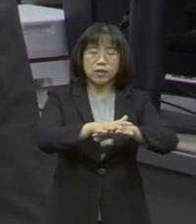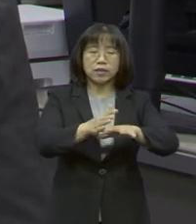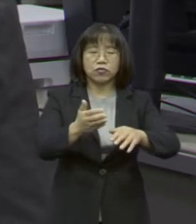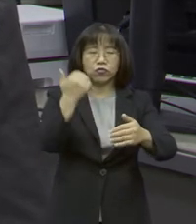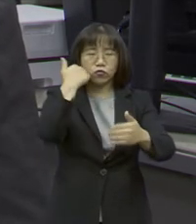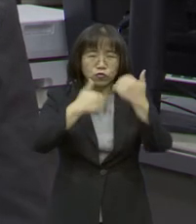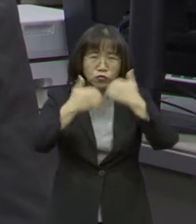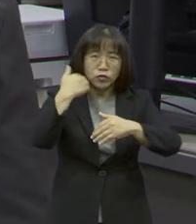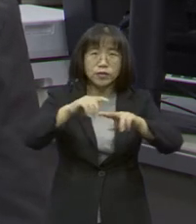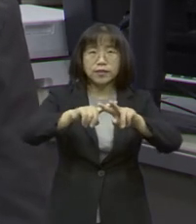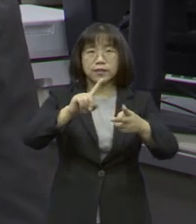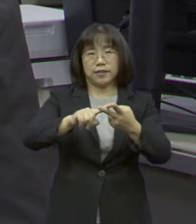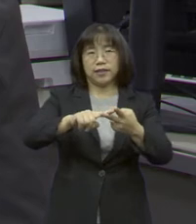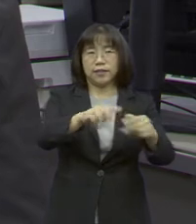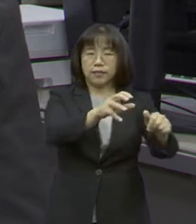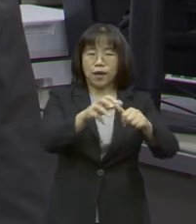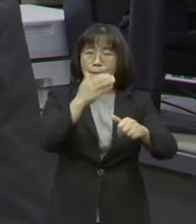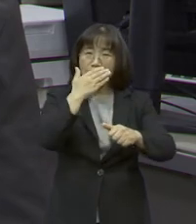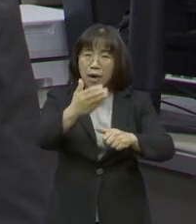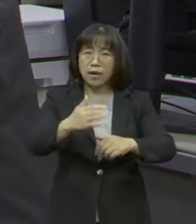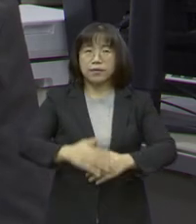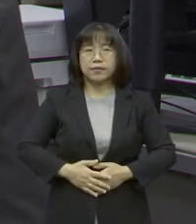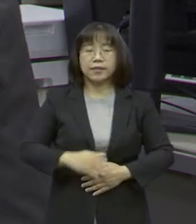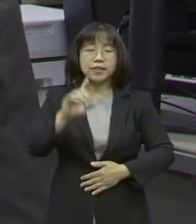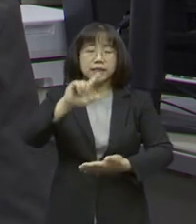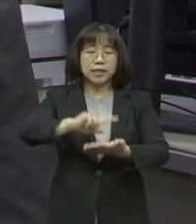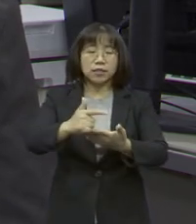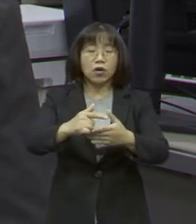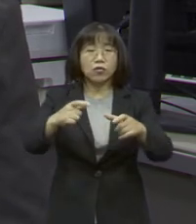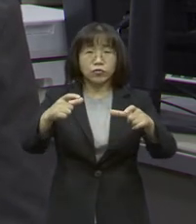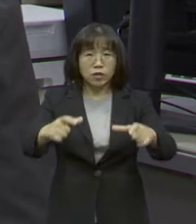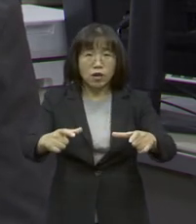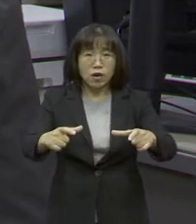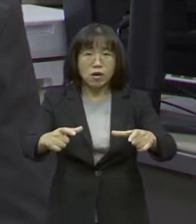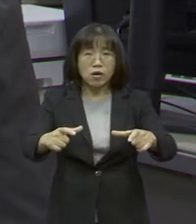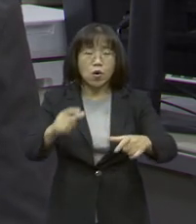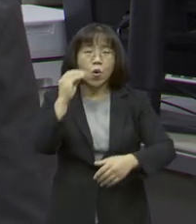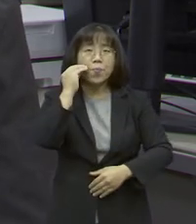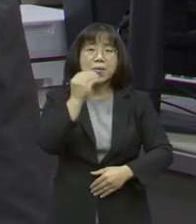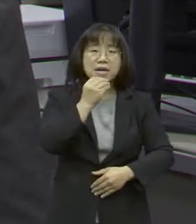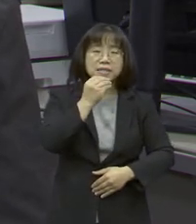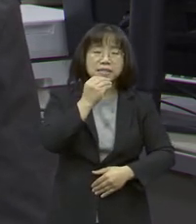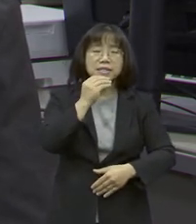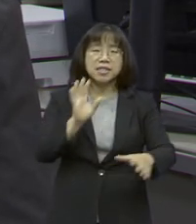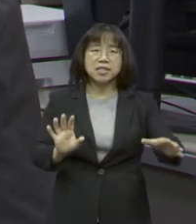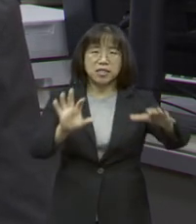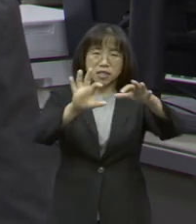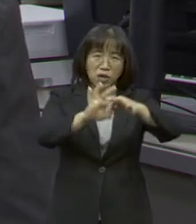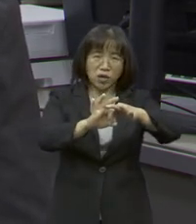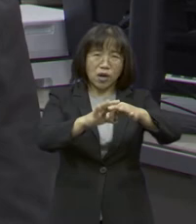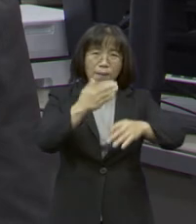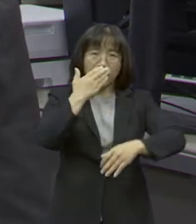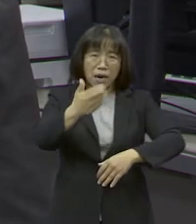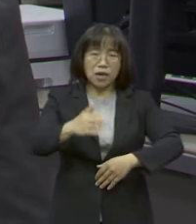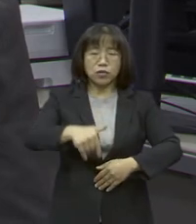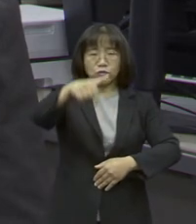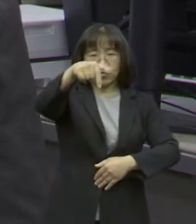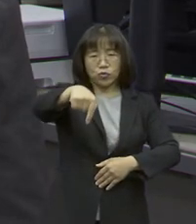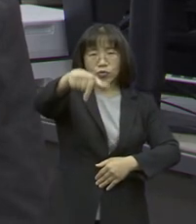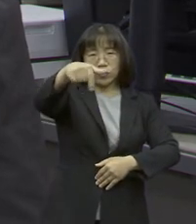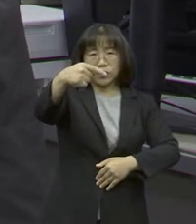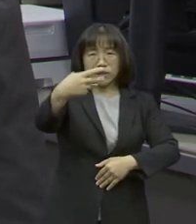있으며 강 소 구청 홈페이지 메인 화면에는 강서구 테마 지도를 접속하시면 됩니다 그리고